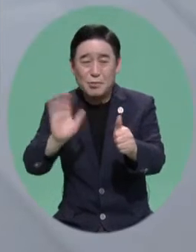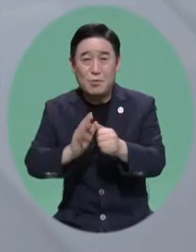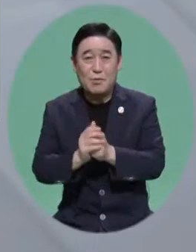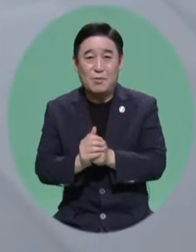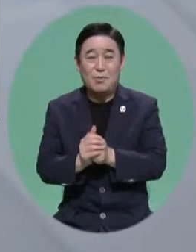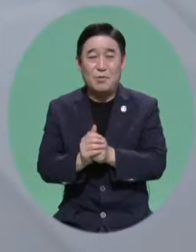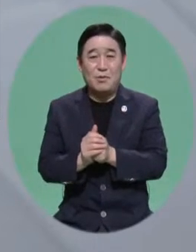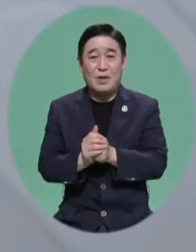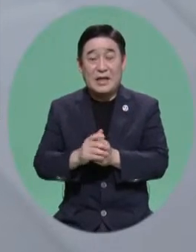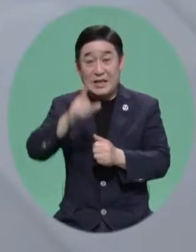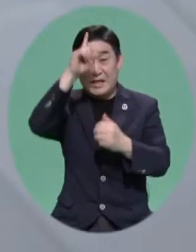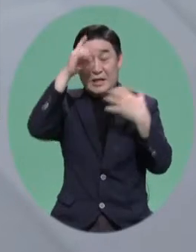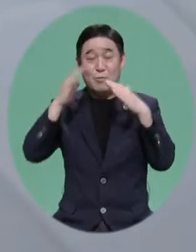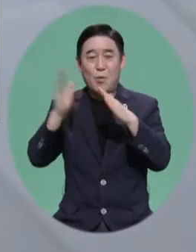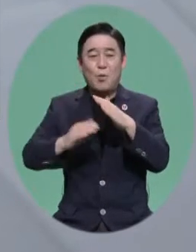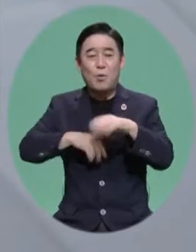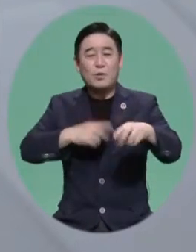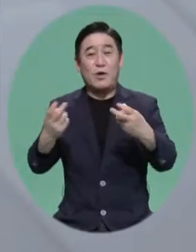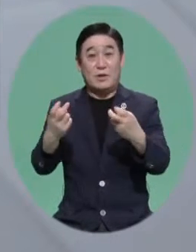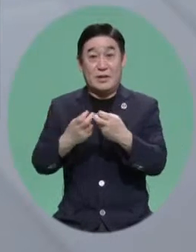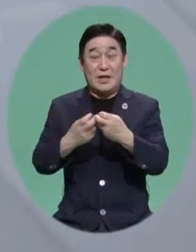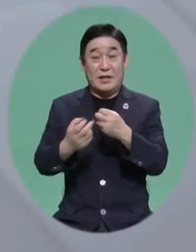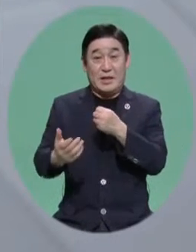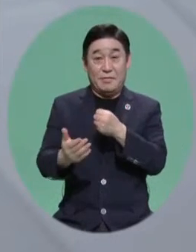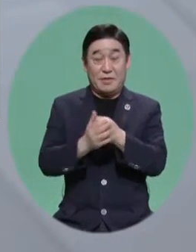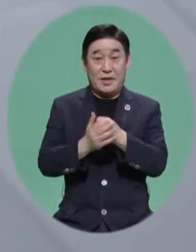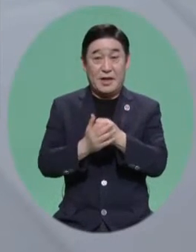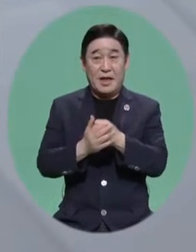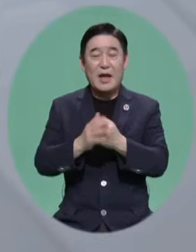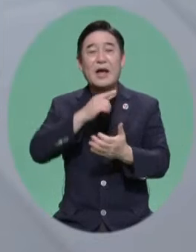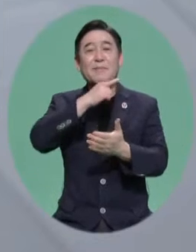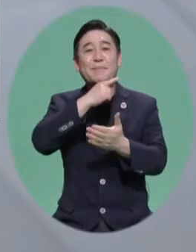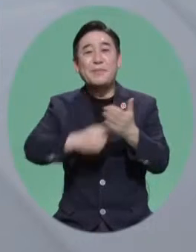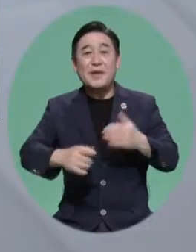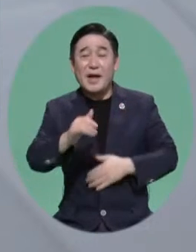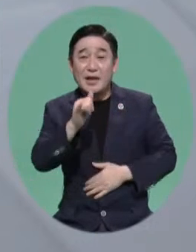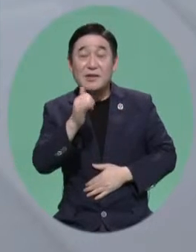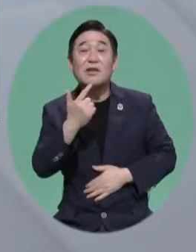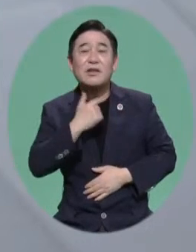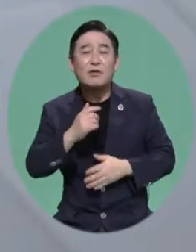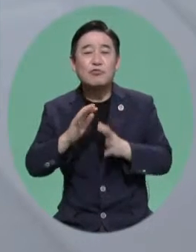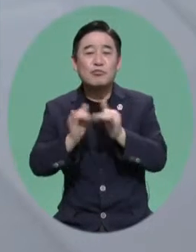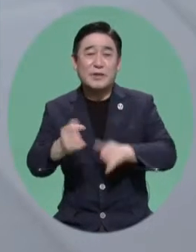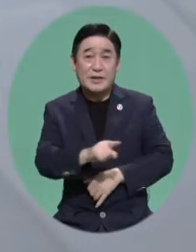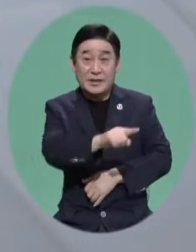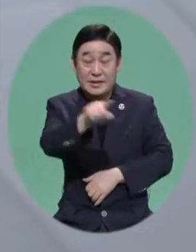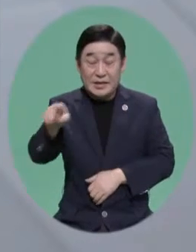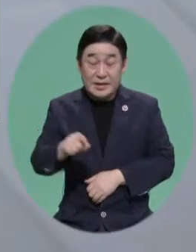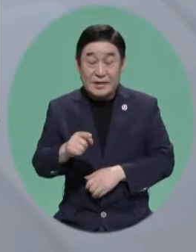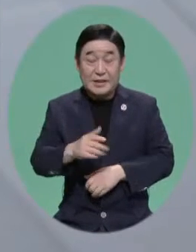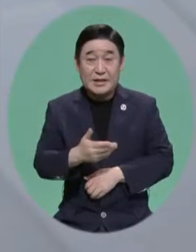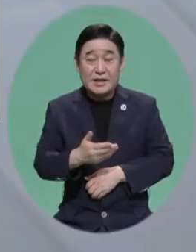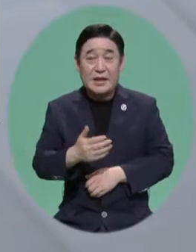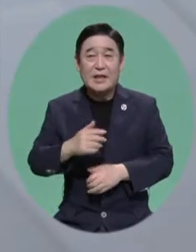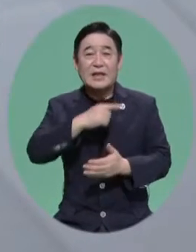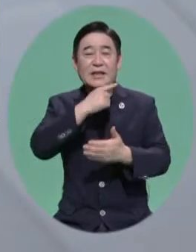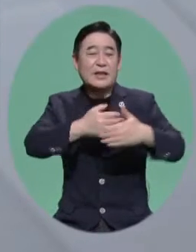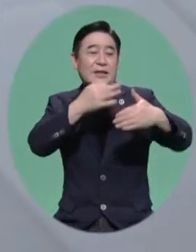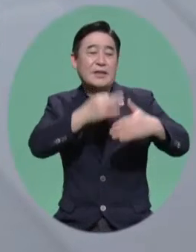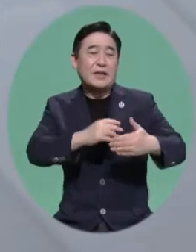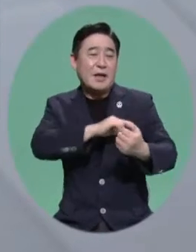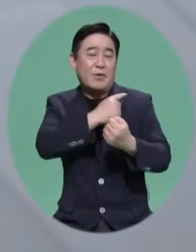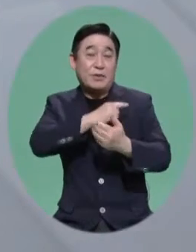그 정부의 공공 정책 으로 인해서 피해를 본 분들에 대한 재산권 행사 의 손실을